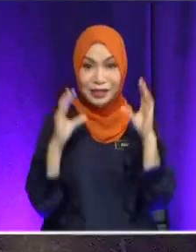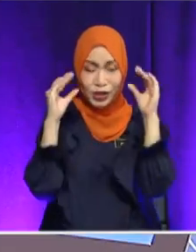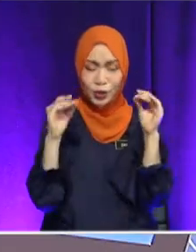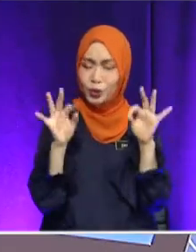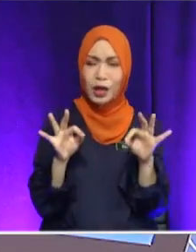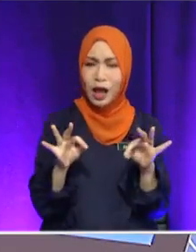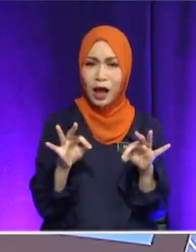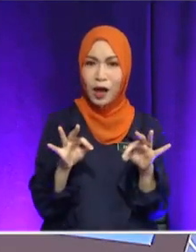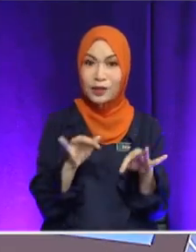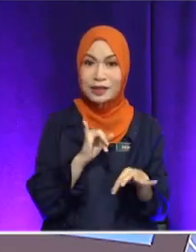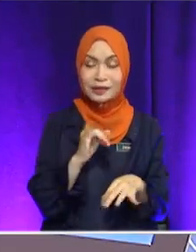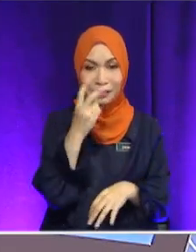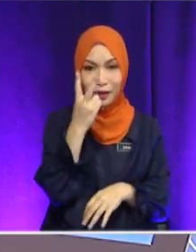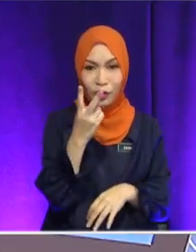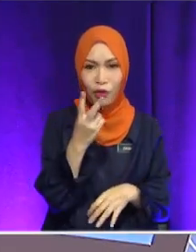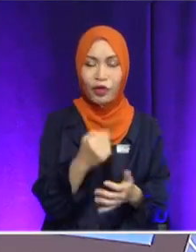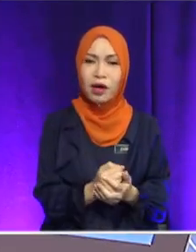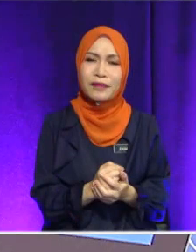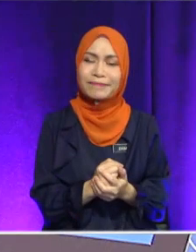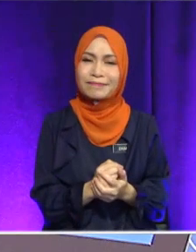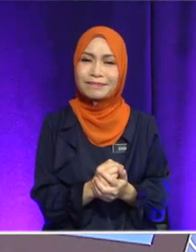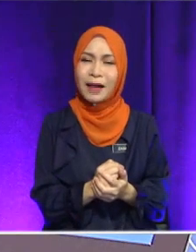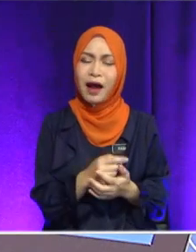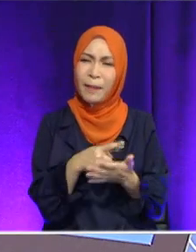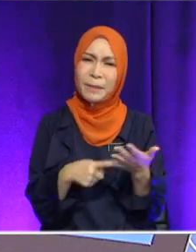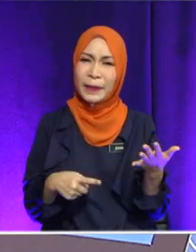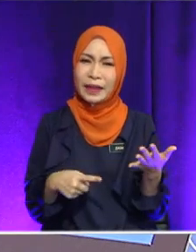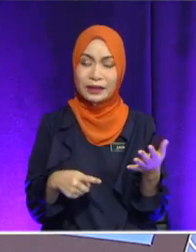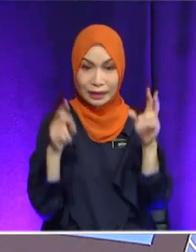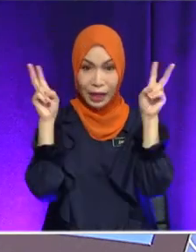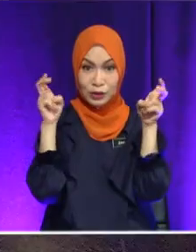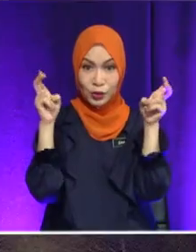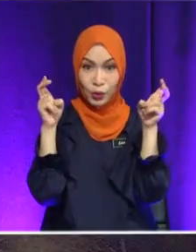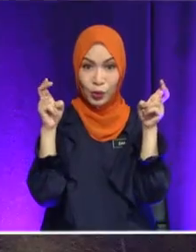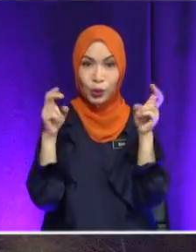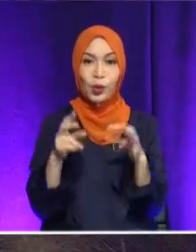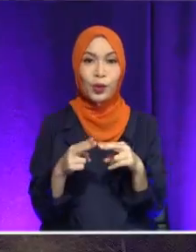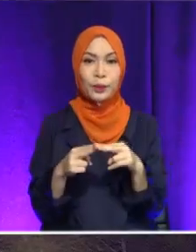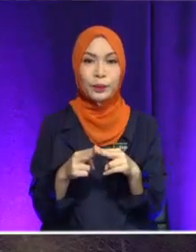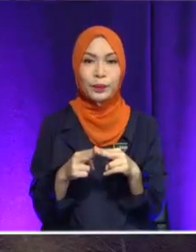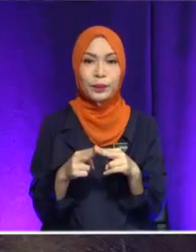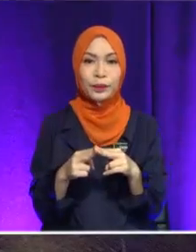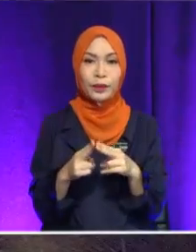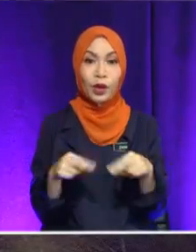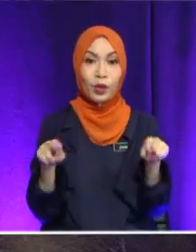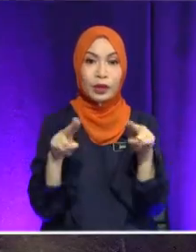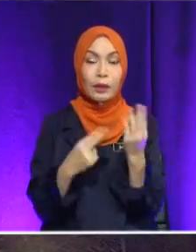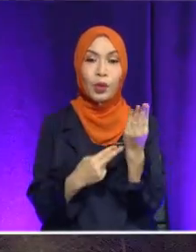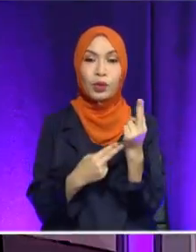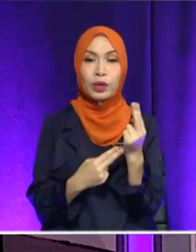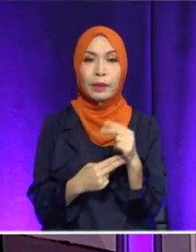apa Tema utama yang pelukis ini tidak sampai anak murid di rumah tengok Sebenarnya